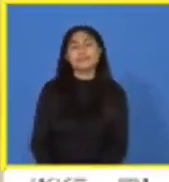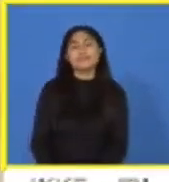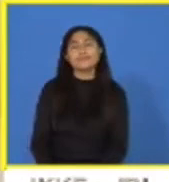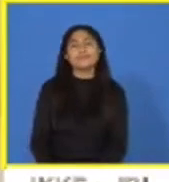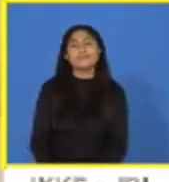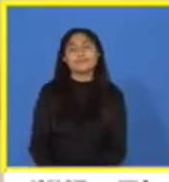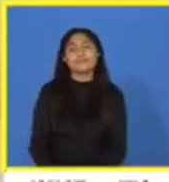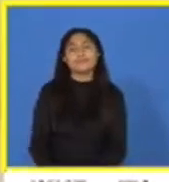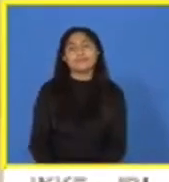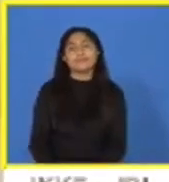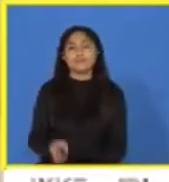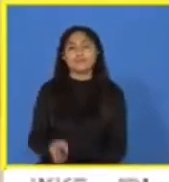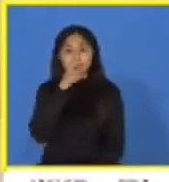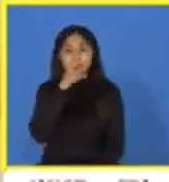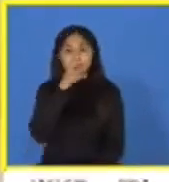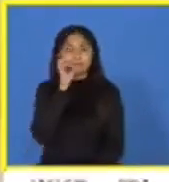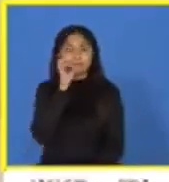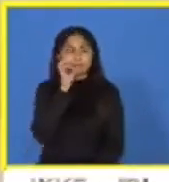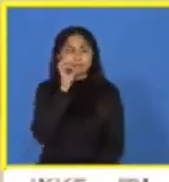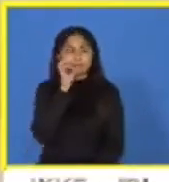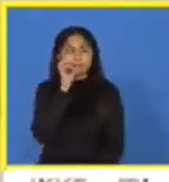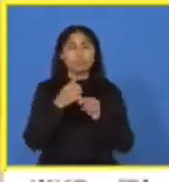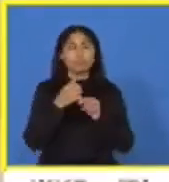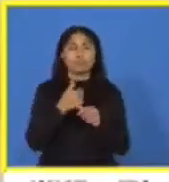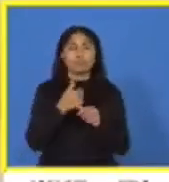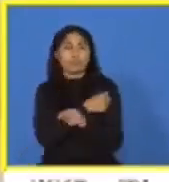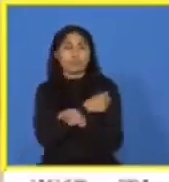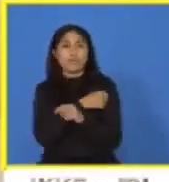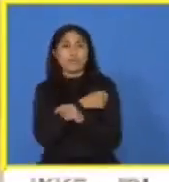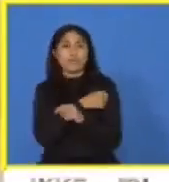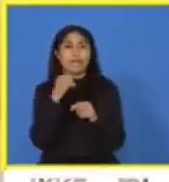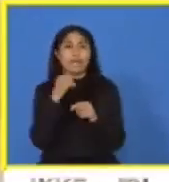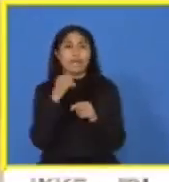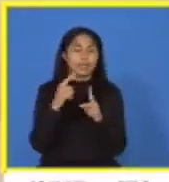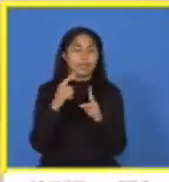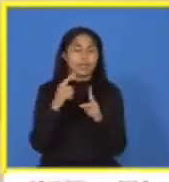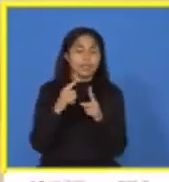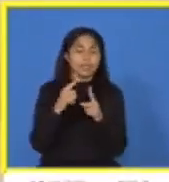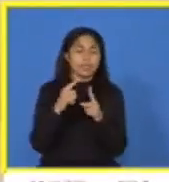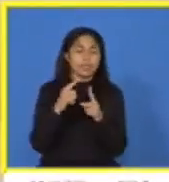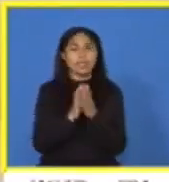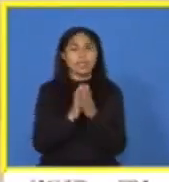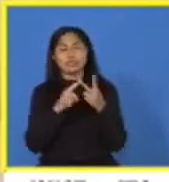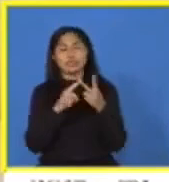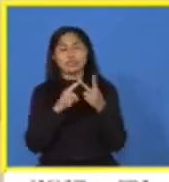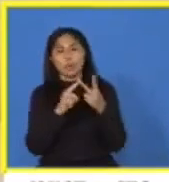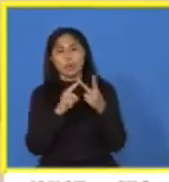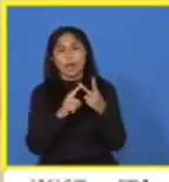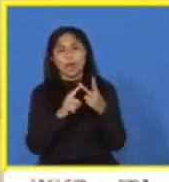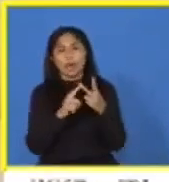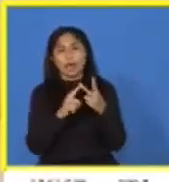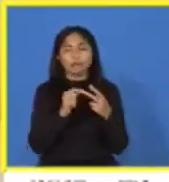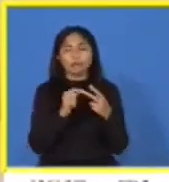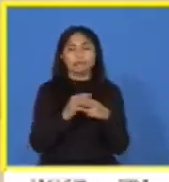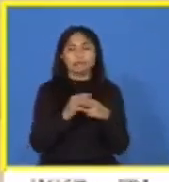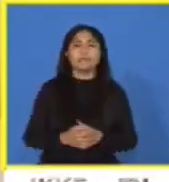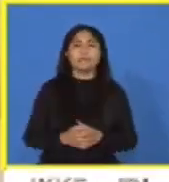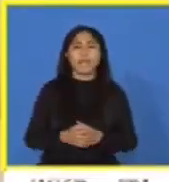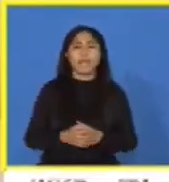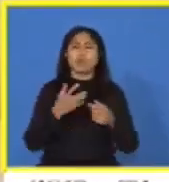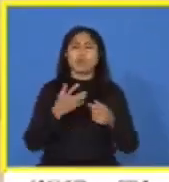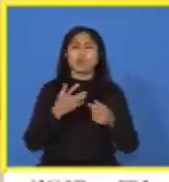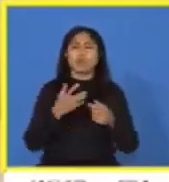ketika masyarakat misalnya yang sudah melakukan vaksinasi pertama dan vaksinasi kedua, berkeinginan untuk melakukan vaksinasi ketiga,